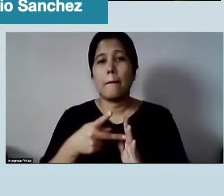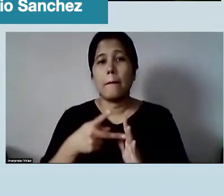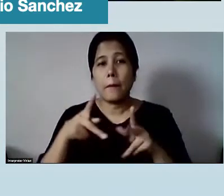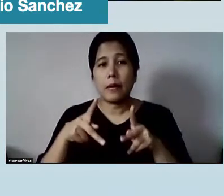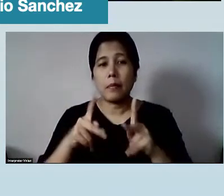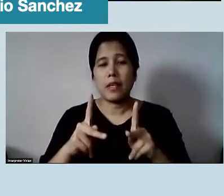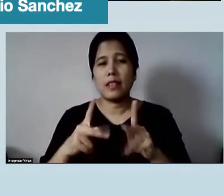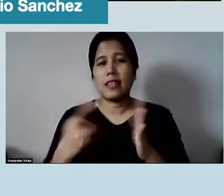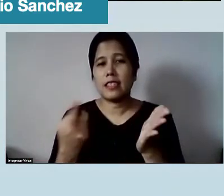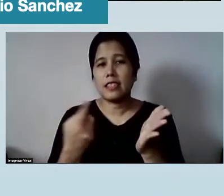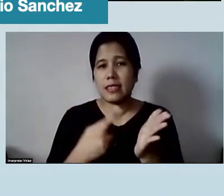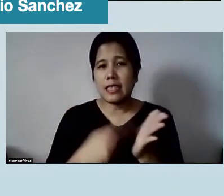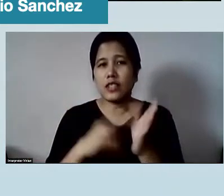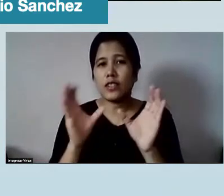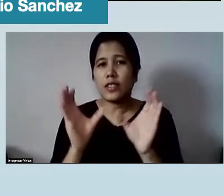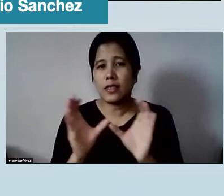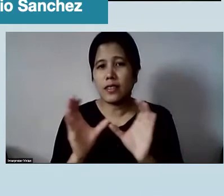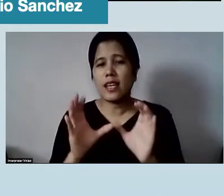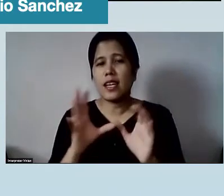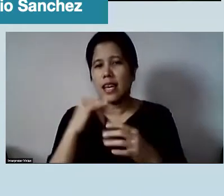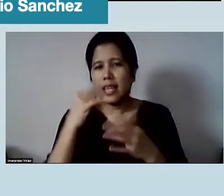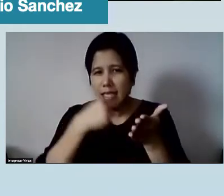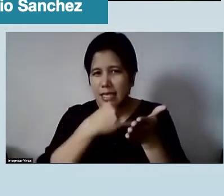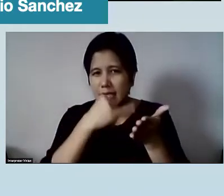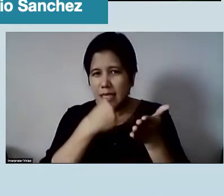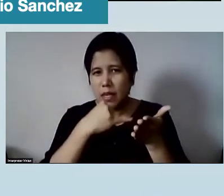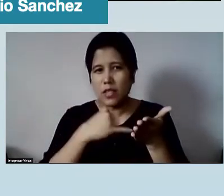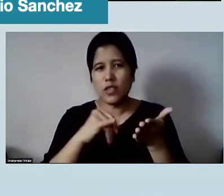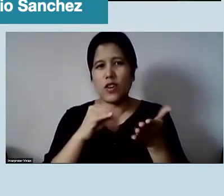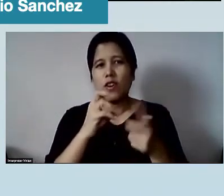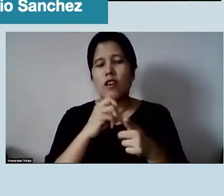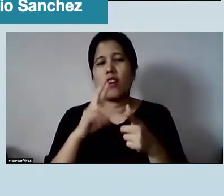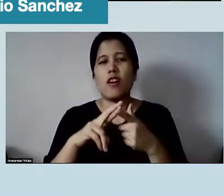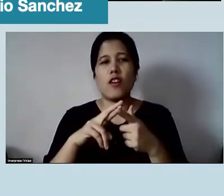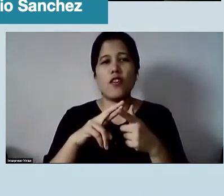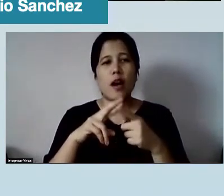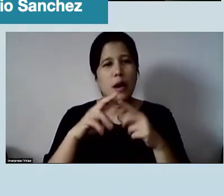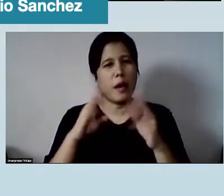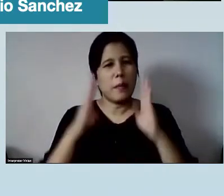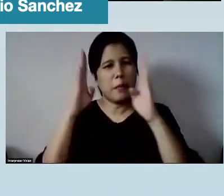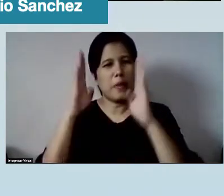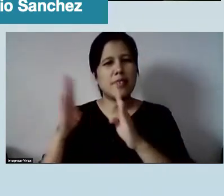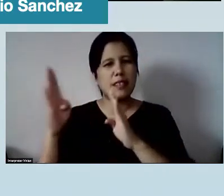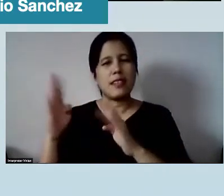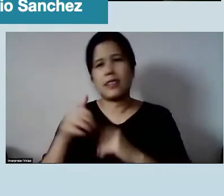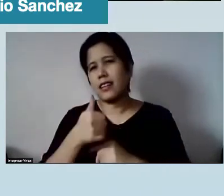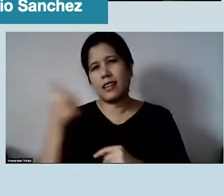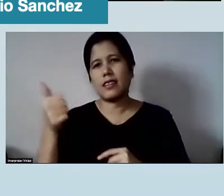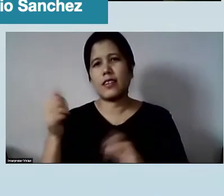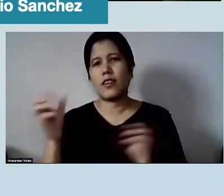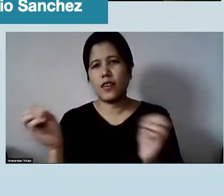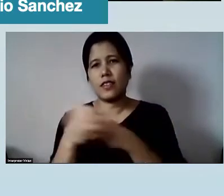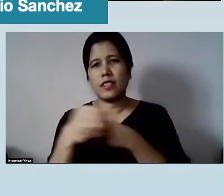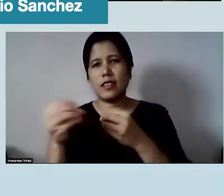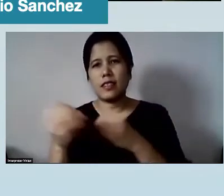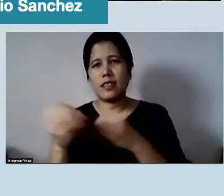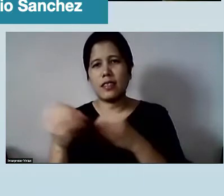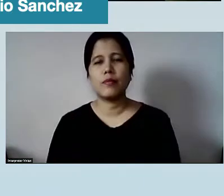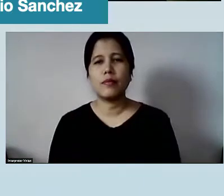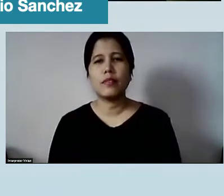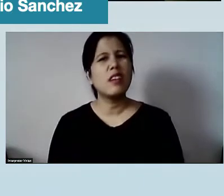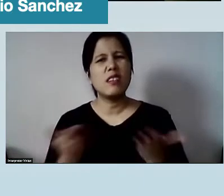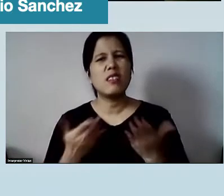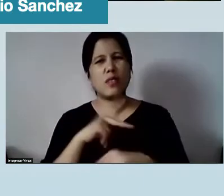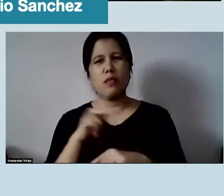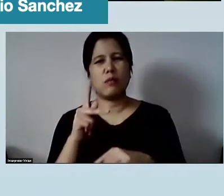building or establishment. Kasi dito sa atin, alam mo, kahit saan talaga hindi na nawawala